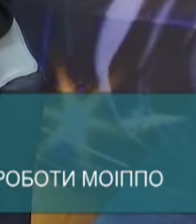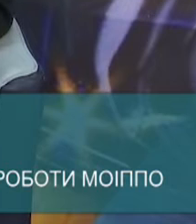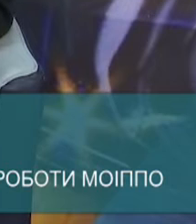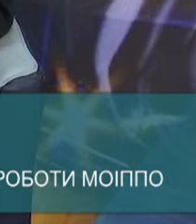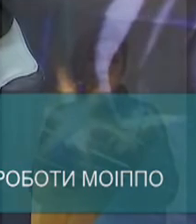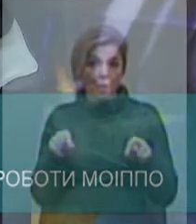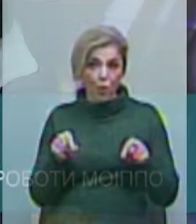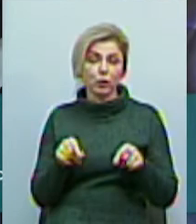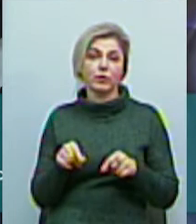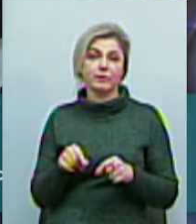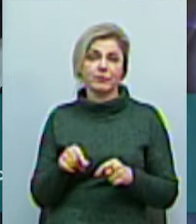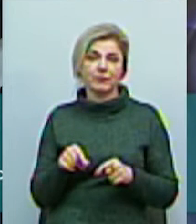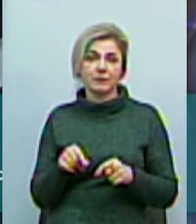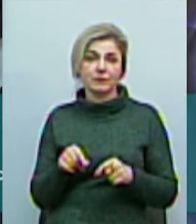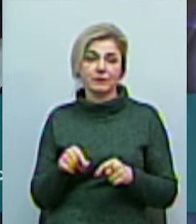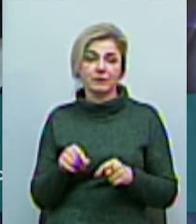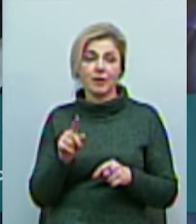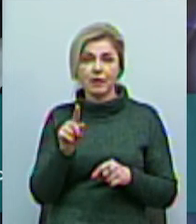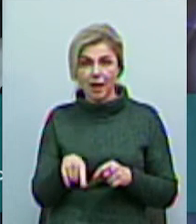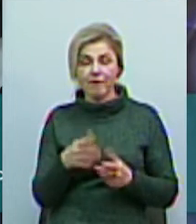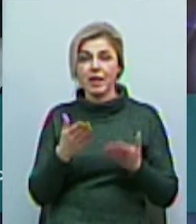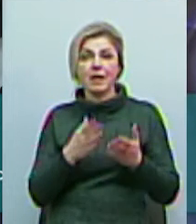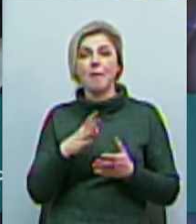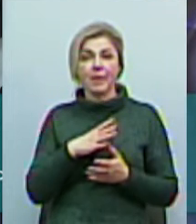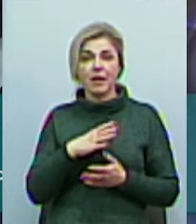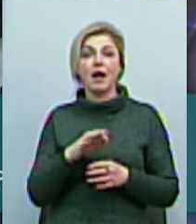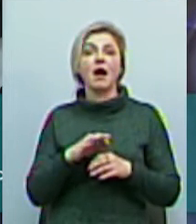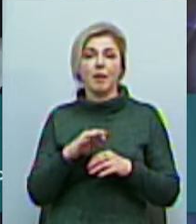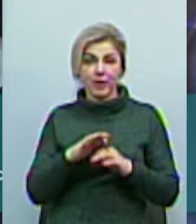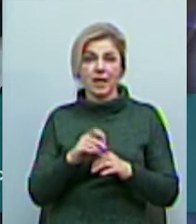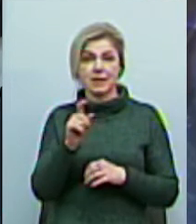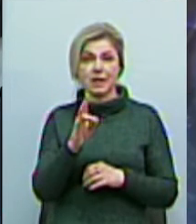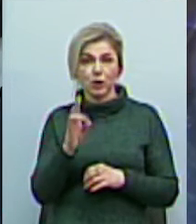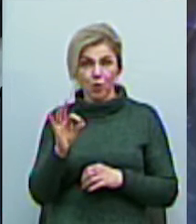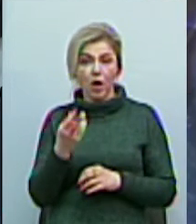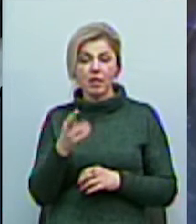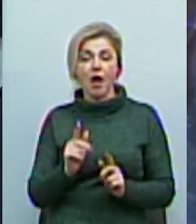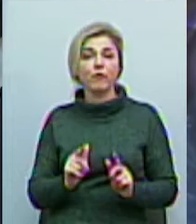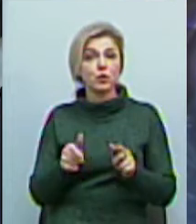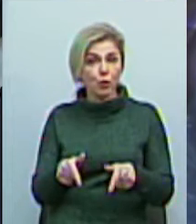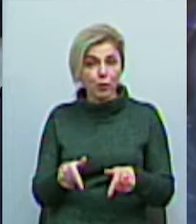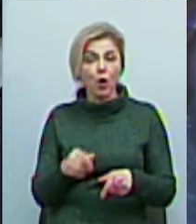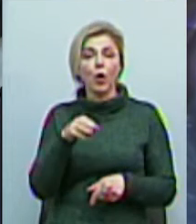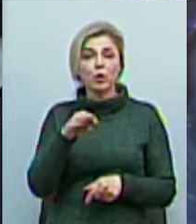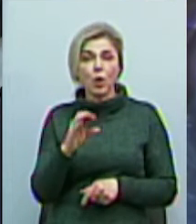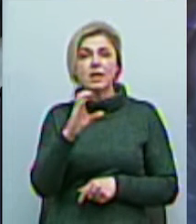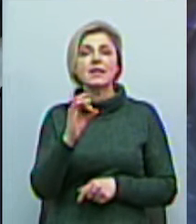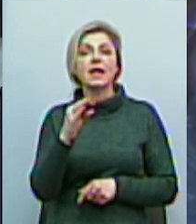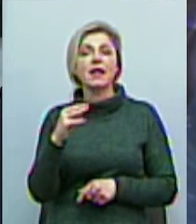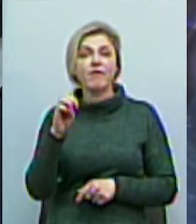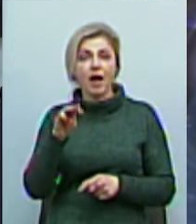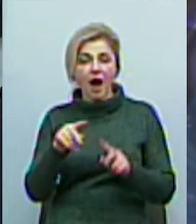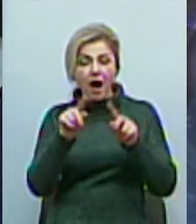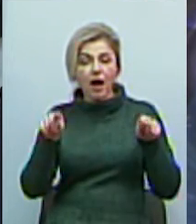закінчувала школу, і навіть якщо проходила зовнішнє незалежне оцінення для вступу, то сертифікати